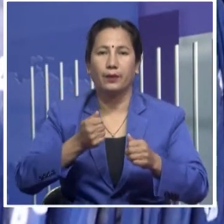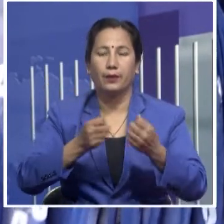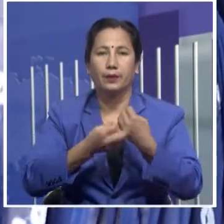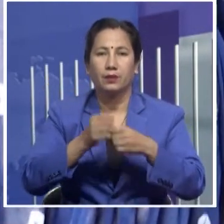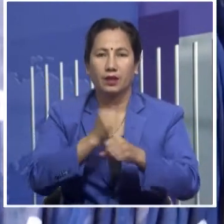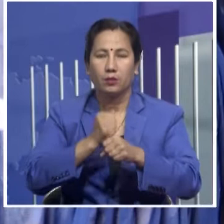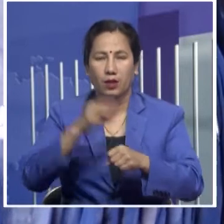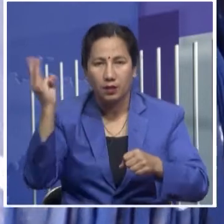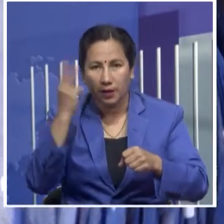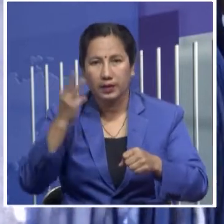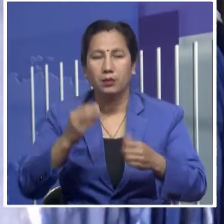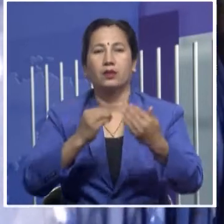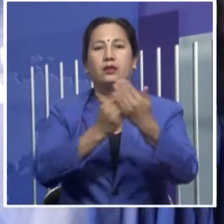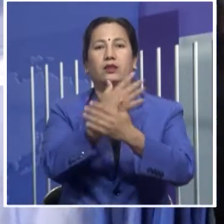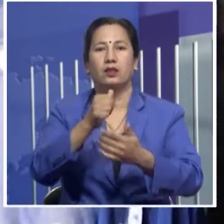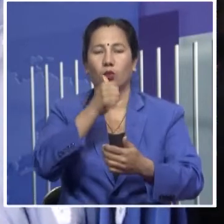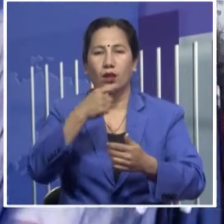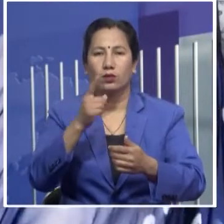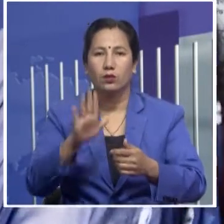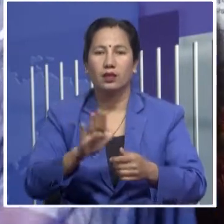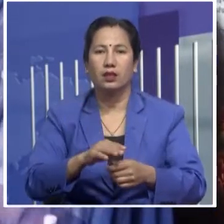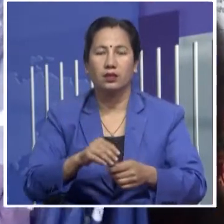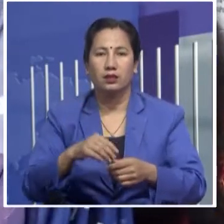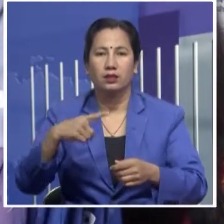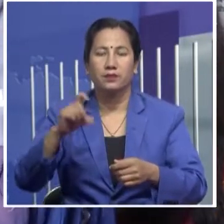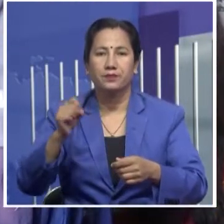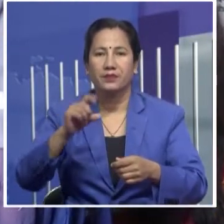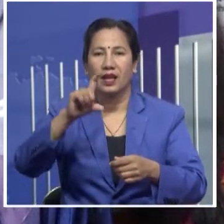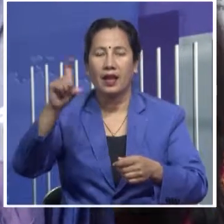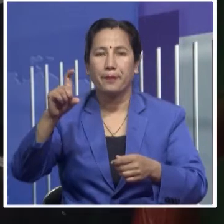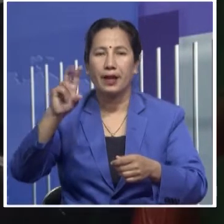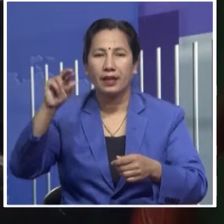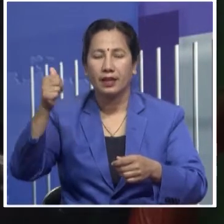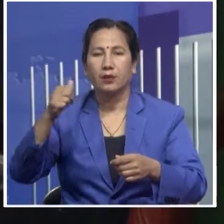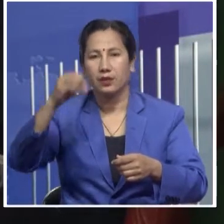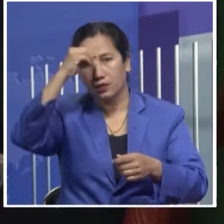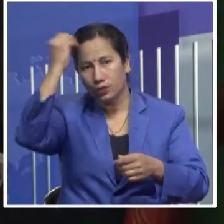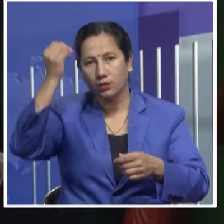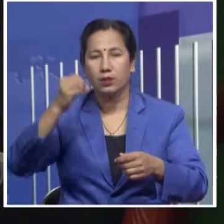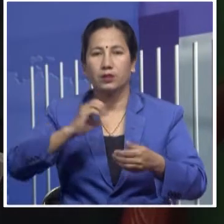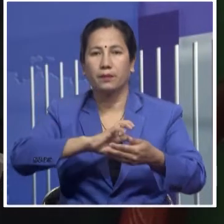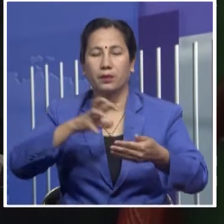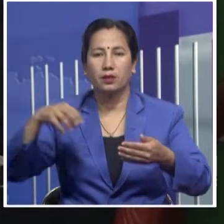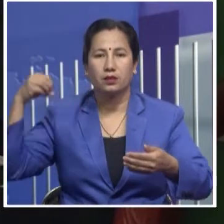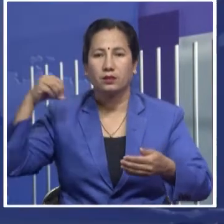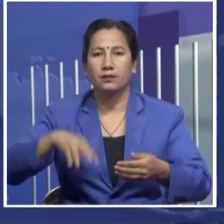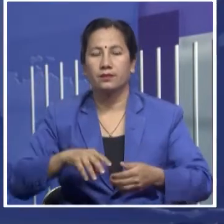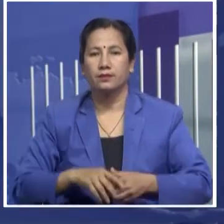वातावरण सिर्जना गर्नुपर्ने उहाँहरूको भनाइ छ। निर्मला खडायत, नेपाल टेलिभिजन, सुदूरपश्चिम प्रदेश,